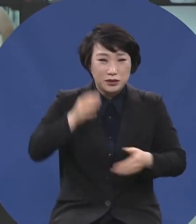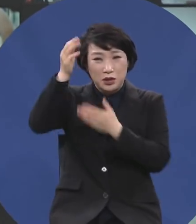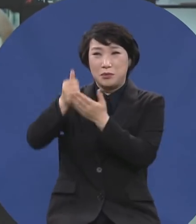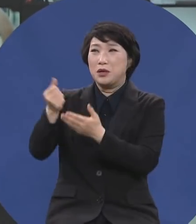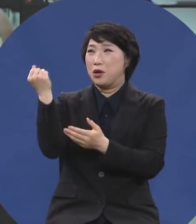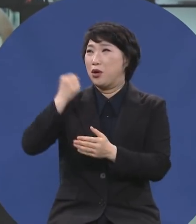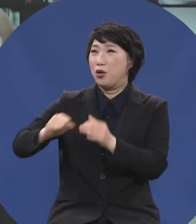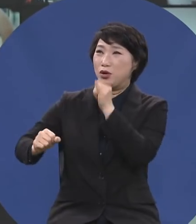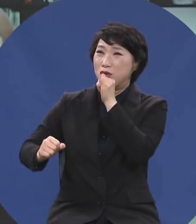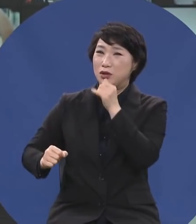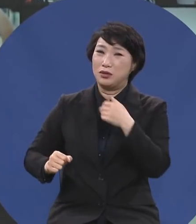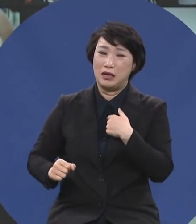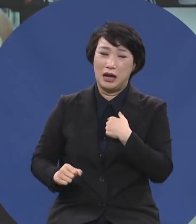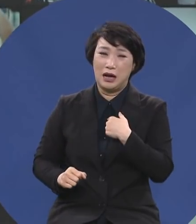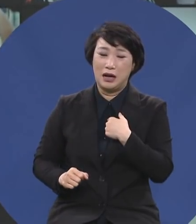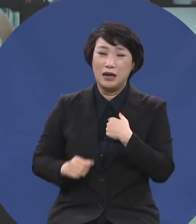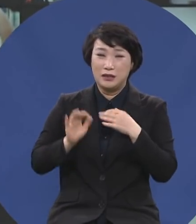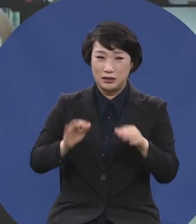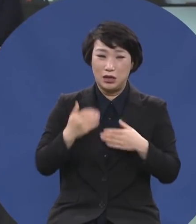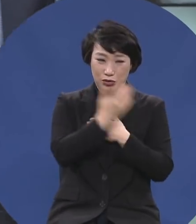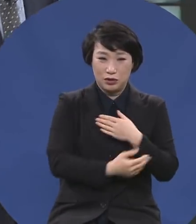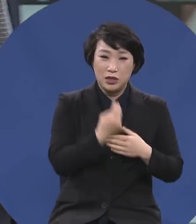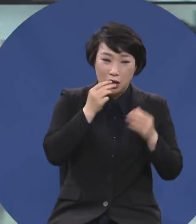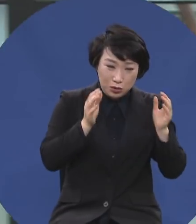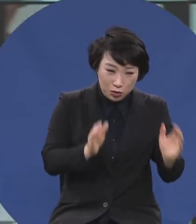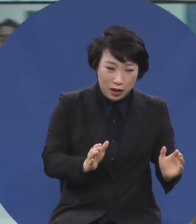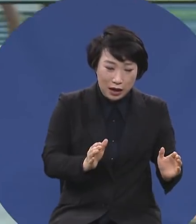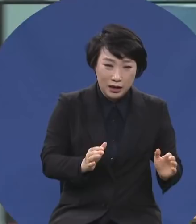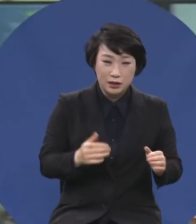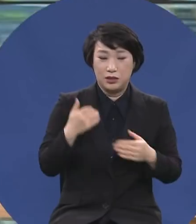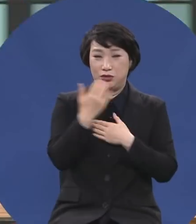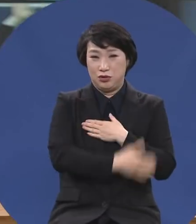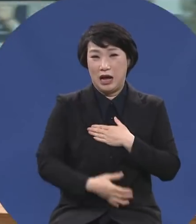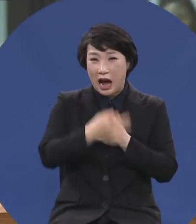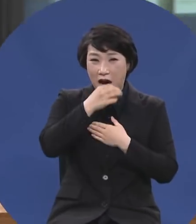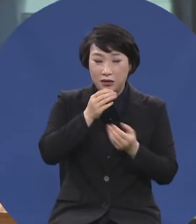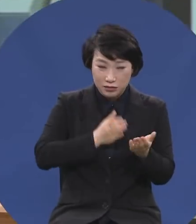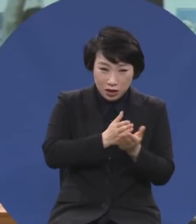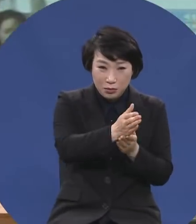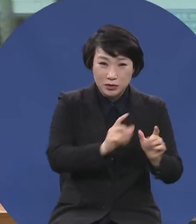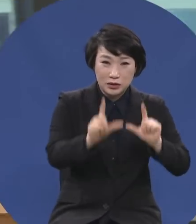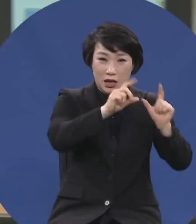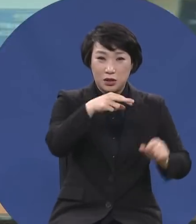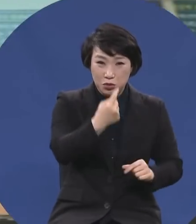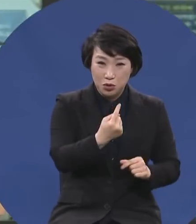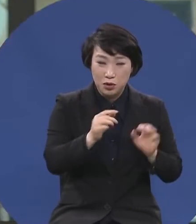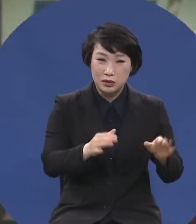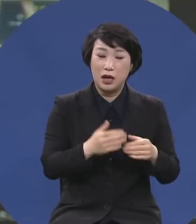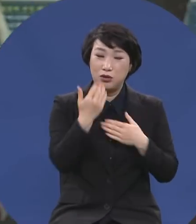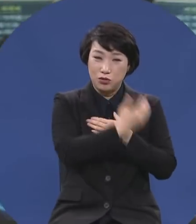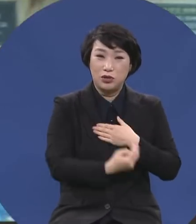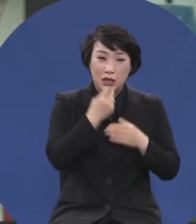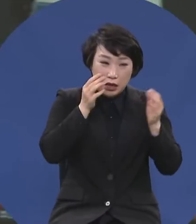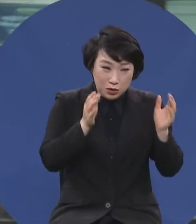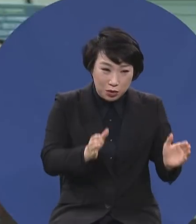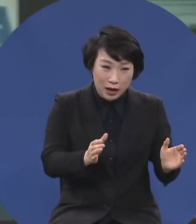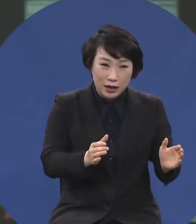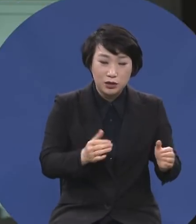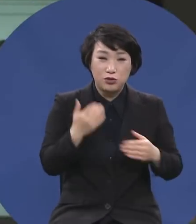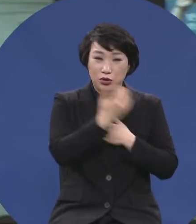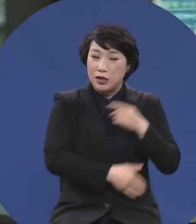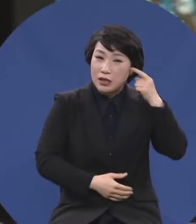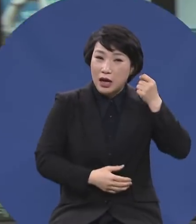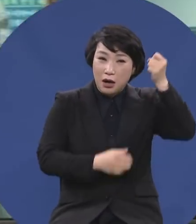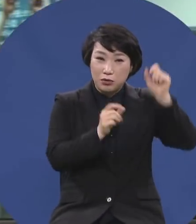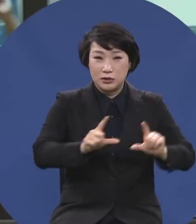성령을 거역해도, 육으로 사는 동안은 육신의 정욕으로 살아도, 육으로 사는 동안 육신의